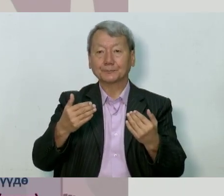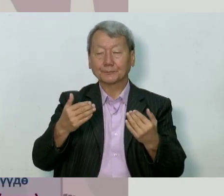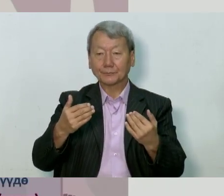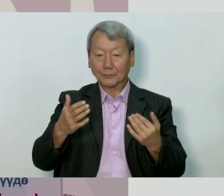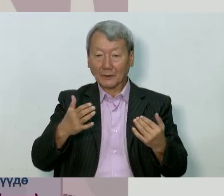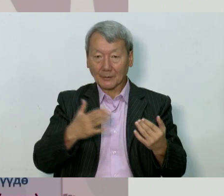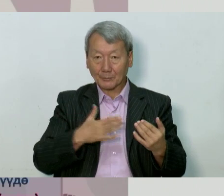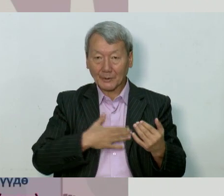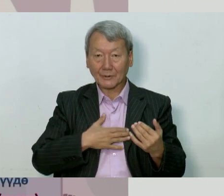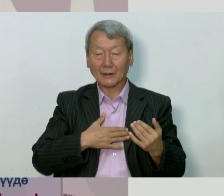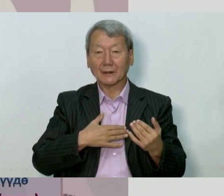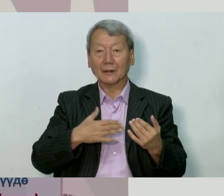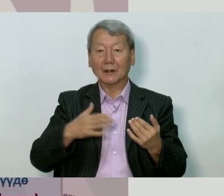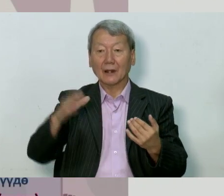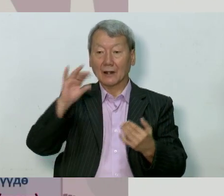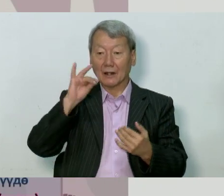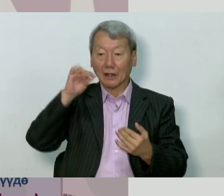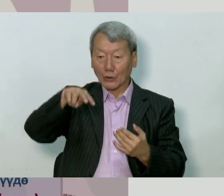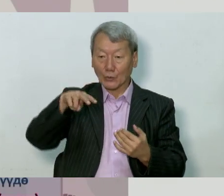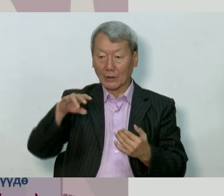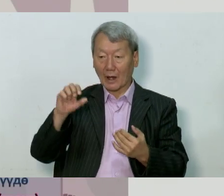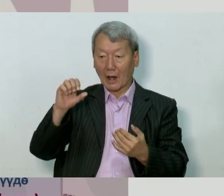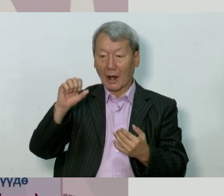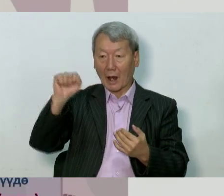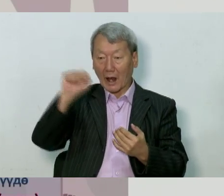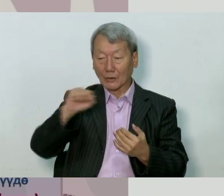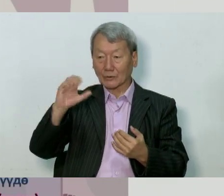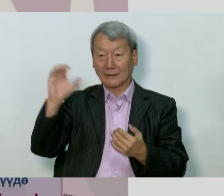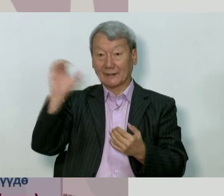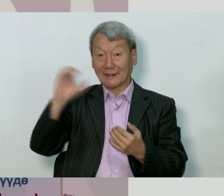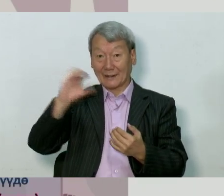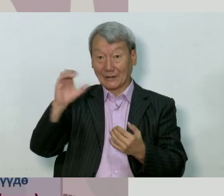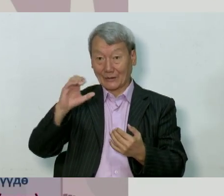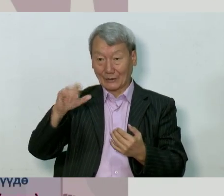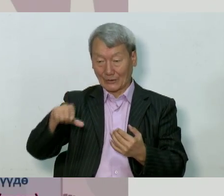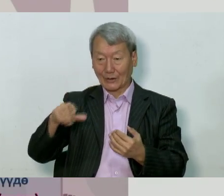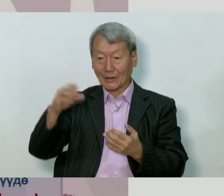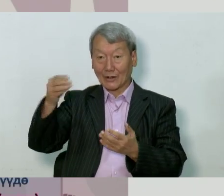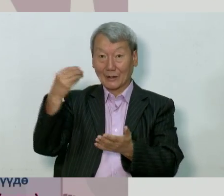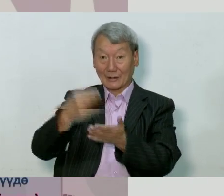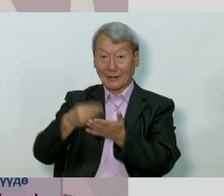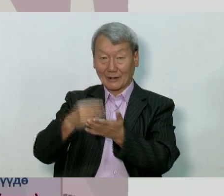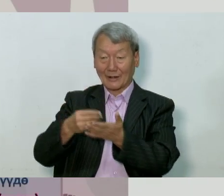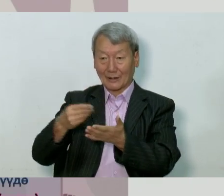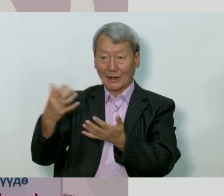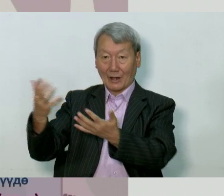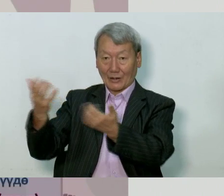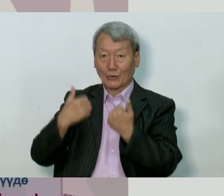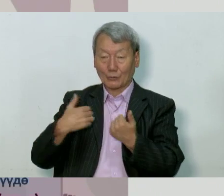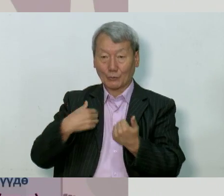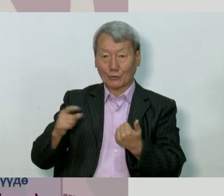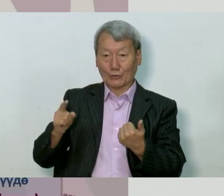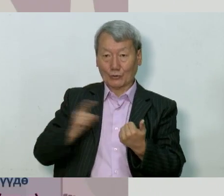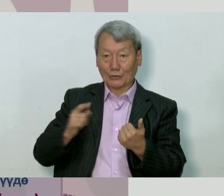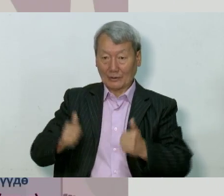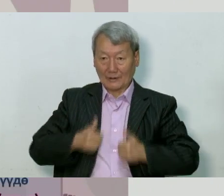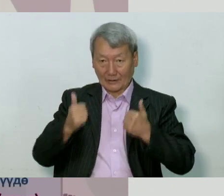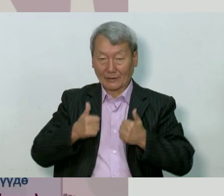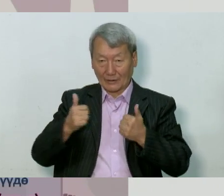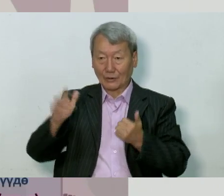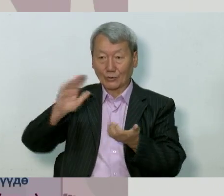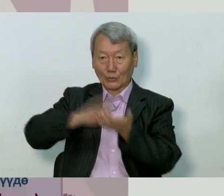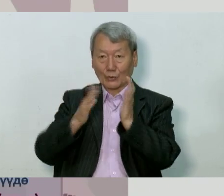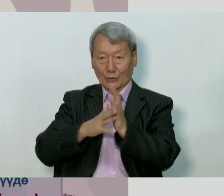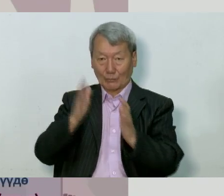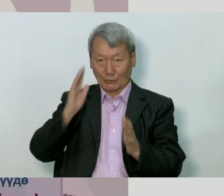Биз ушу июль, август, сентябрга чейин ушул акча каражаттарды алганга бүт аракеттерибизди